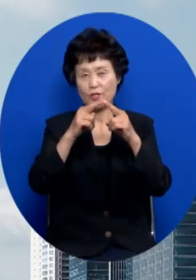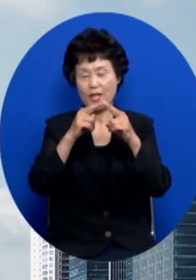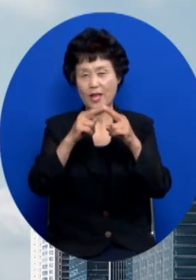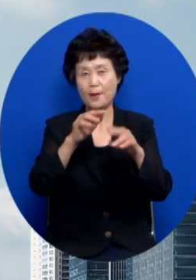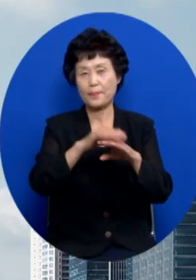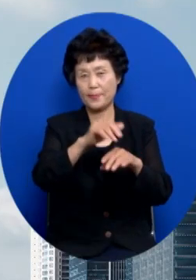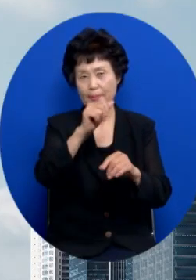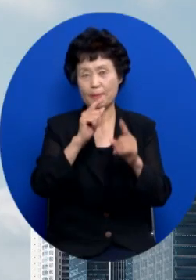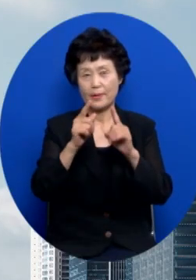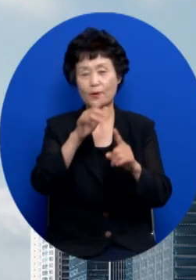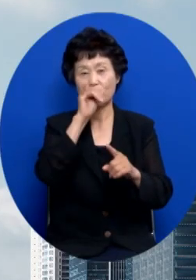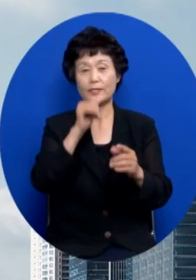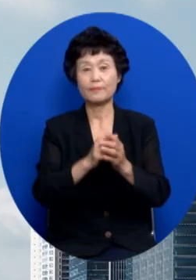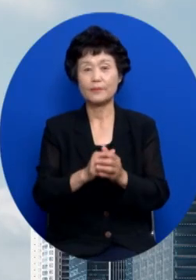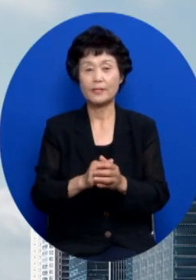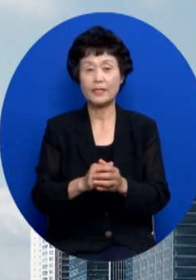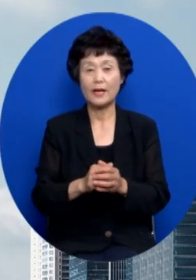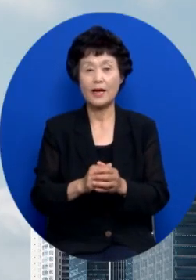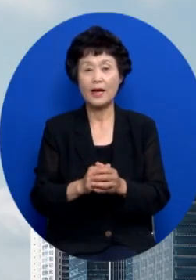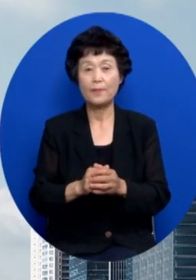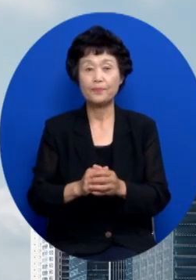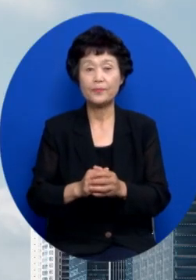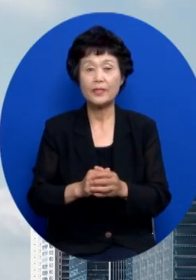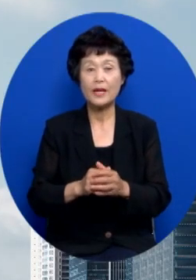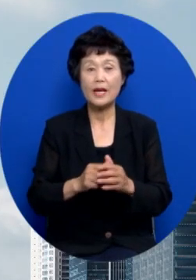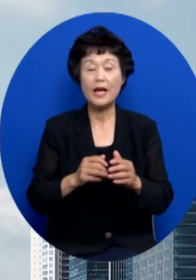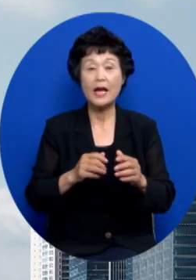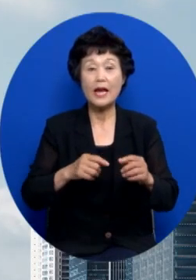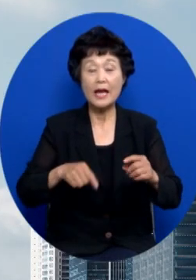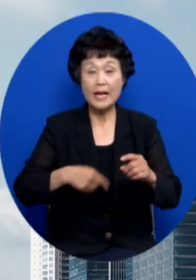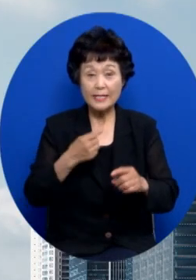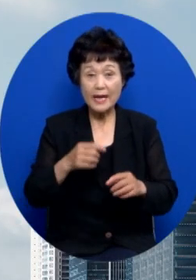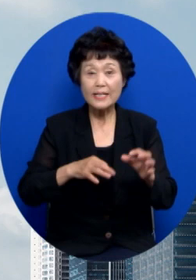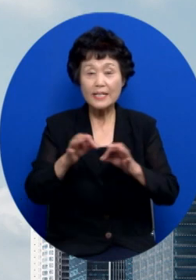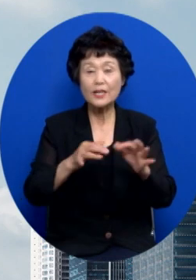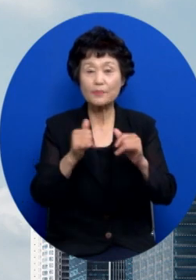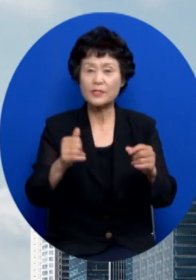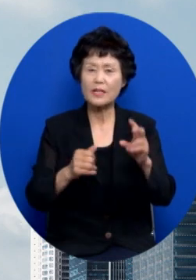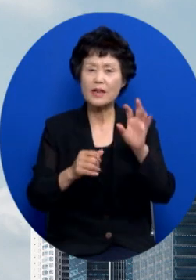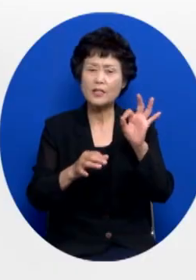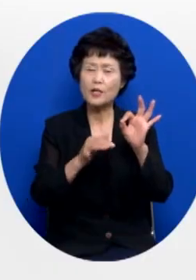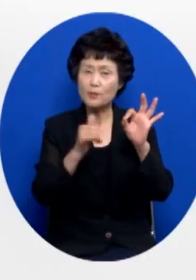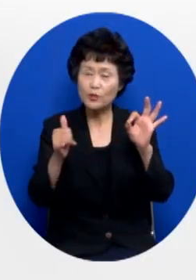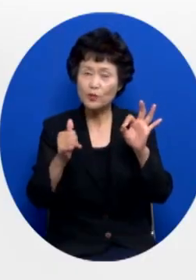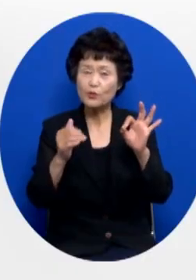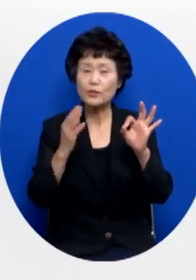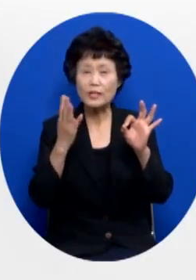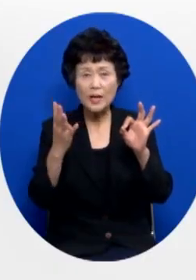자영업자 10명 가운데 4명이 3년 안에 폐업을 고려하고 있는 것으로 나타났습니다.